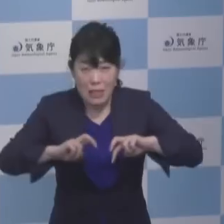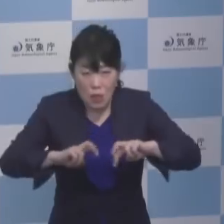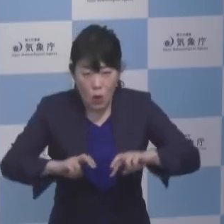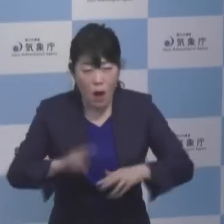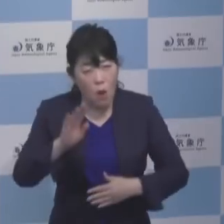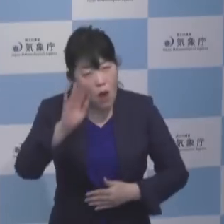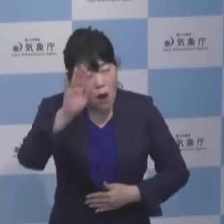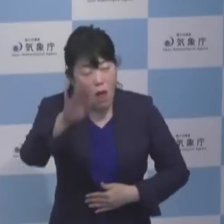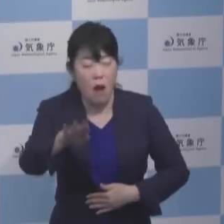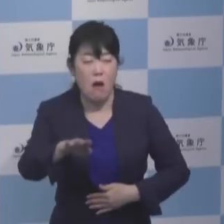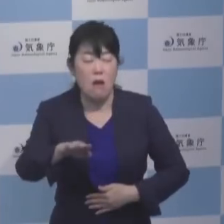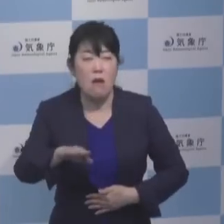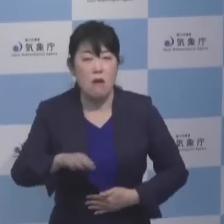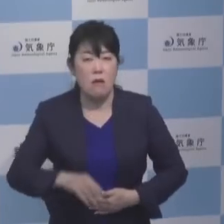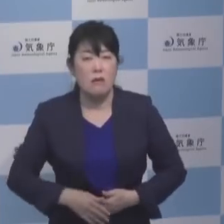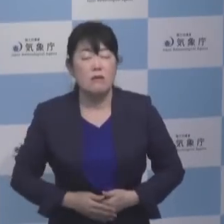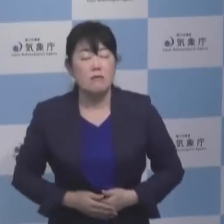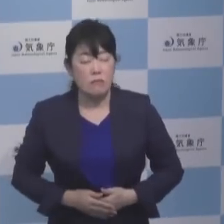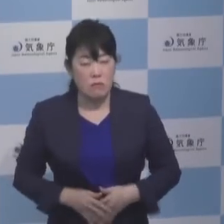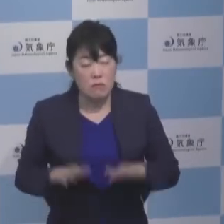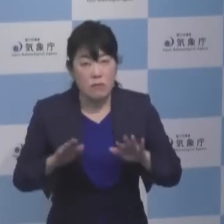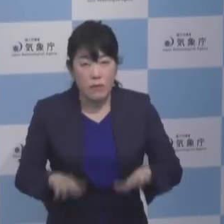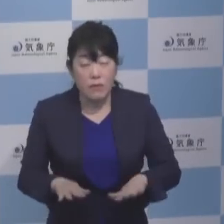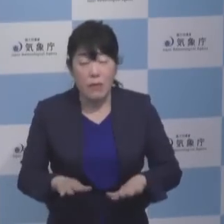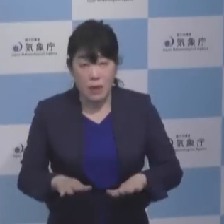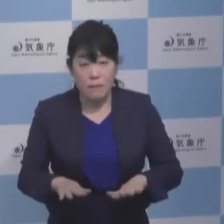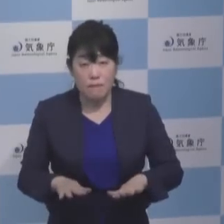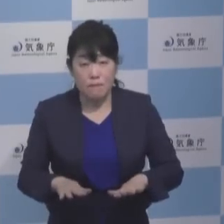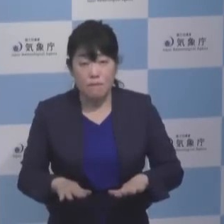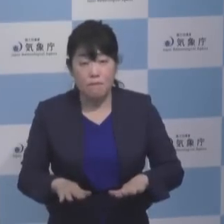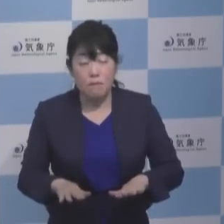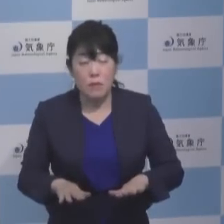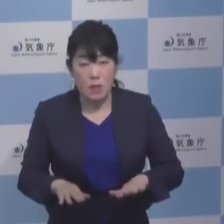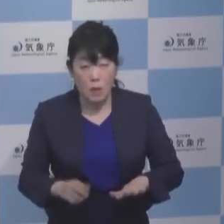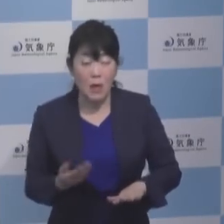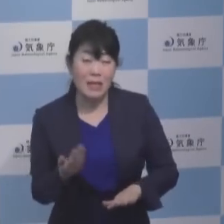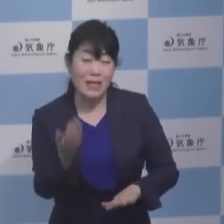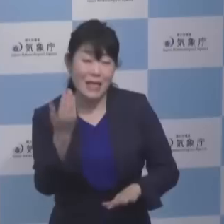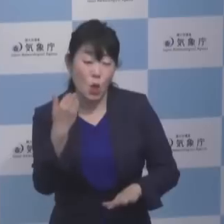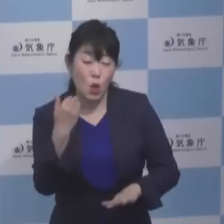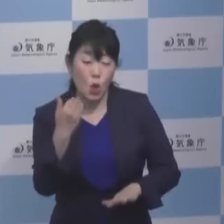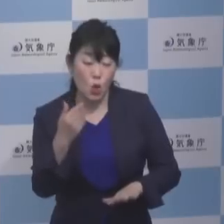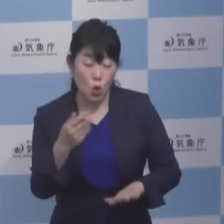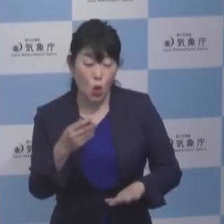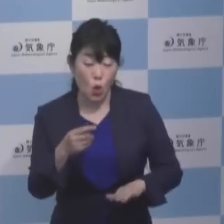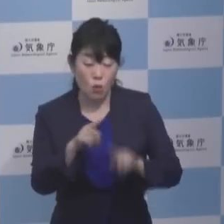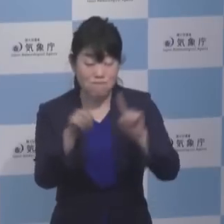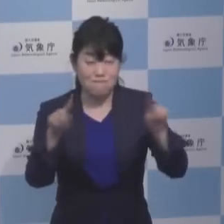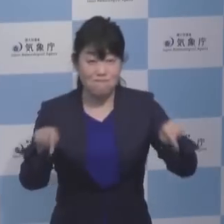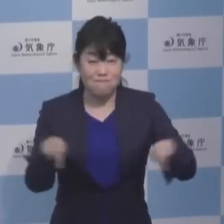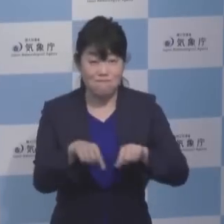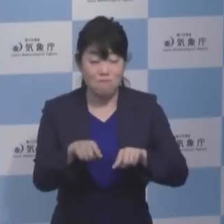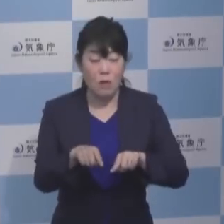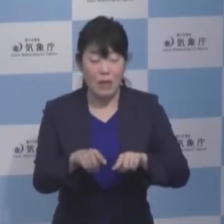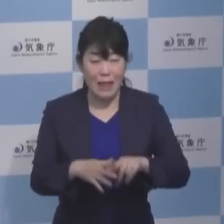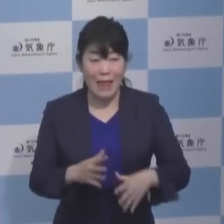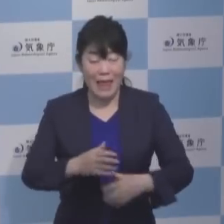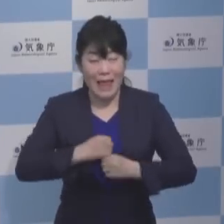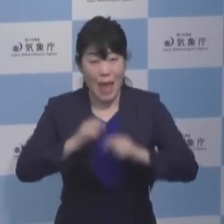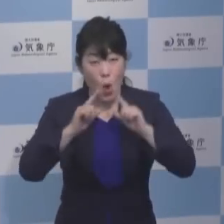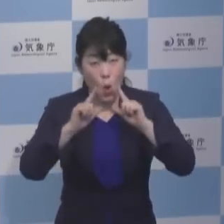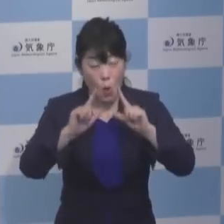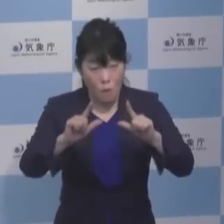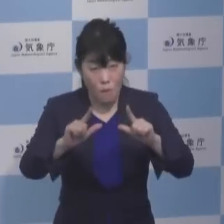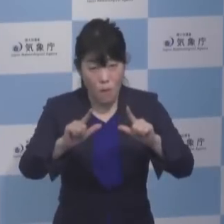ります。現時点では、こちら先ほどの図にあります通り、警報を発表した時点